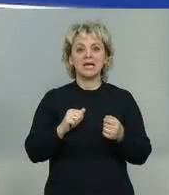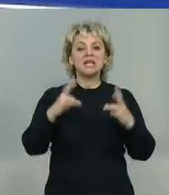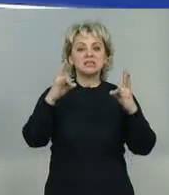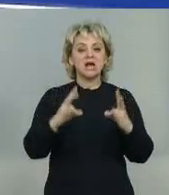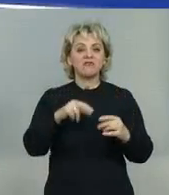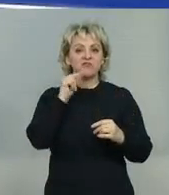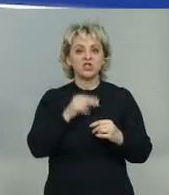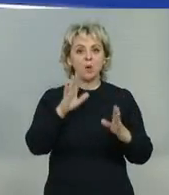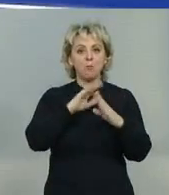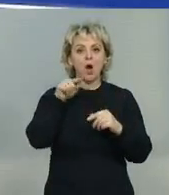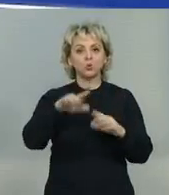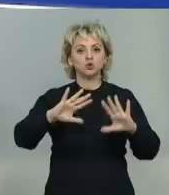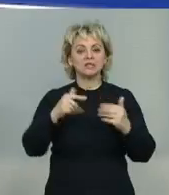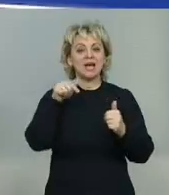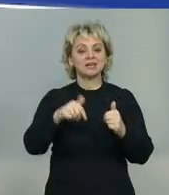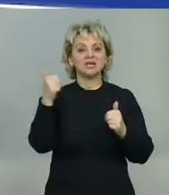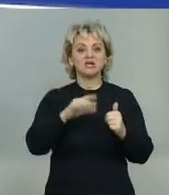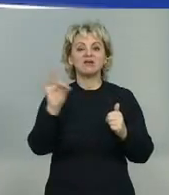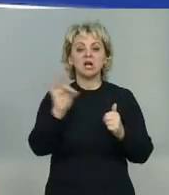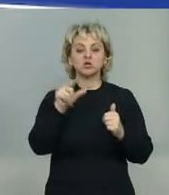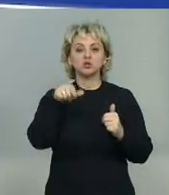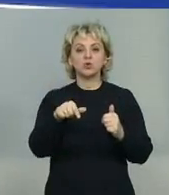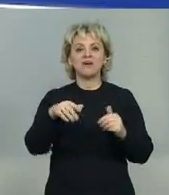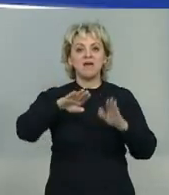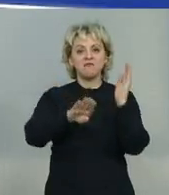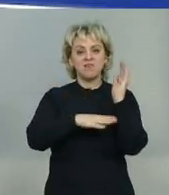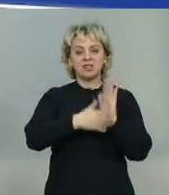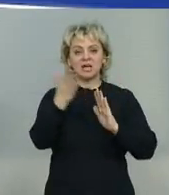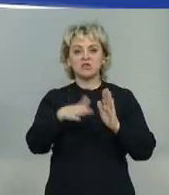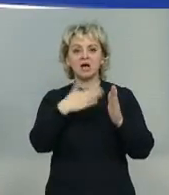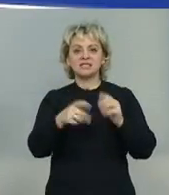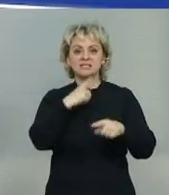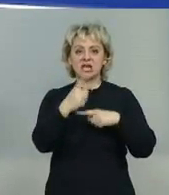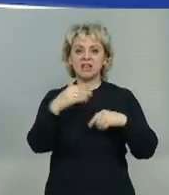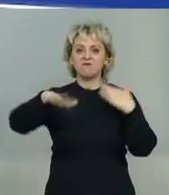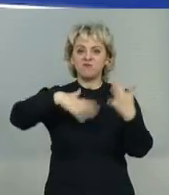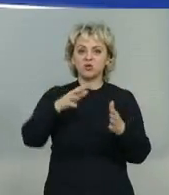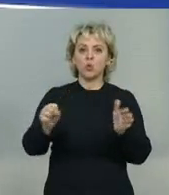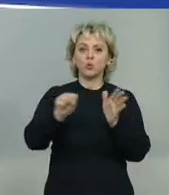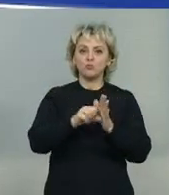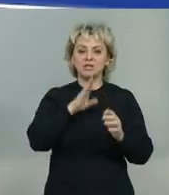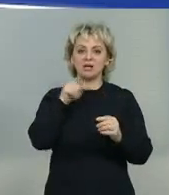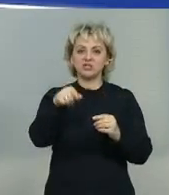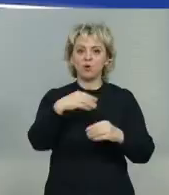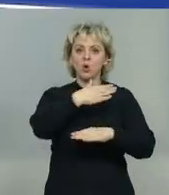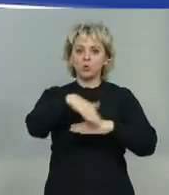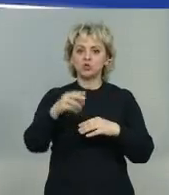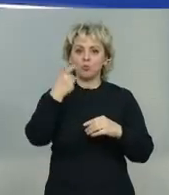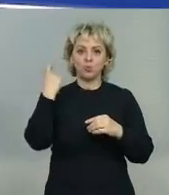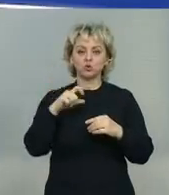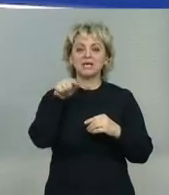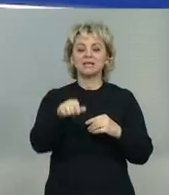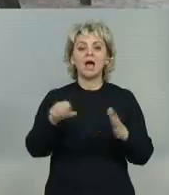Трагедия по вине погоды случилась на этой неделе в Ростове. Ветка дерева, отломанная сильным ветром, убила девушку на Пушкинской